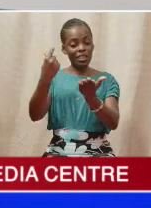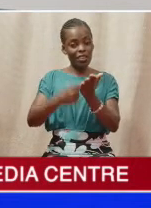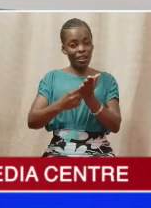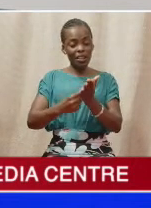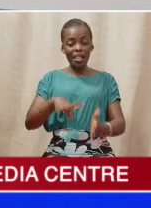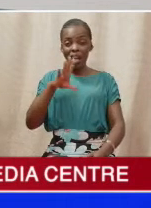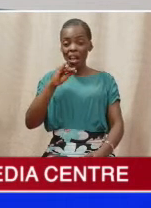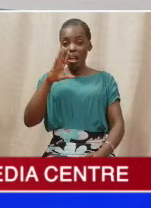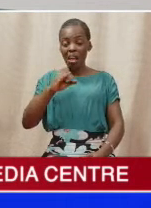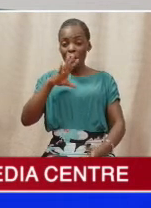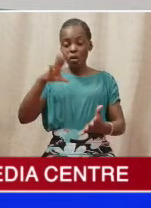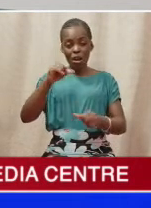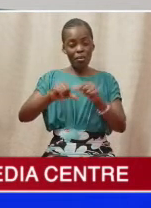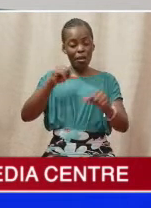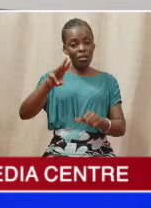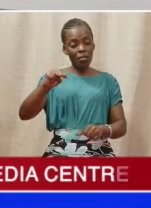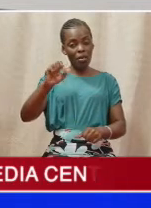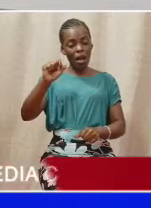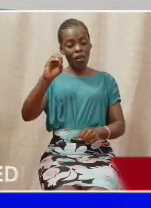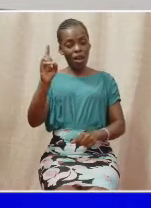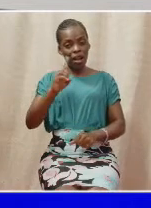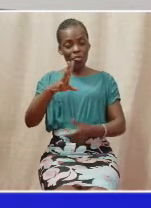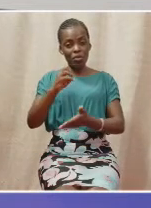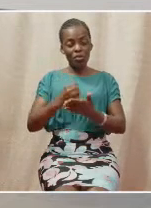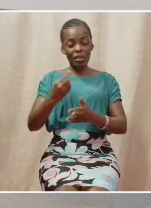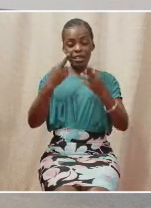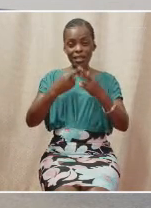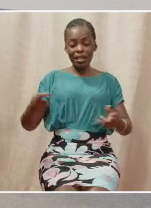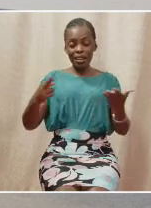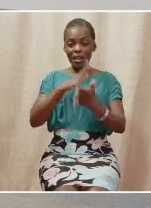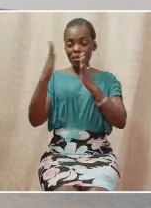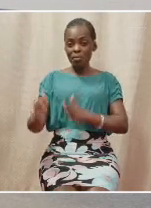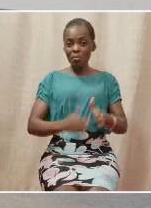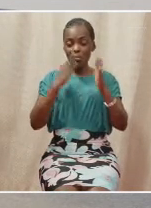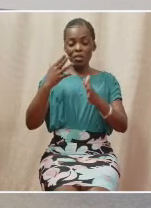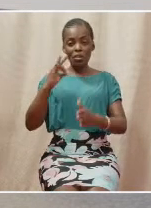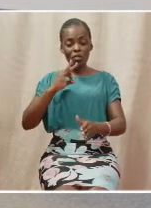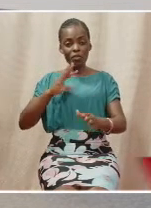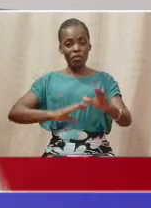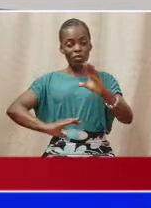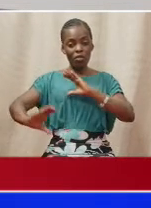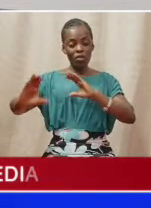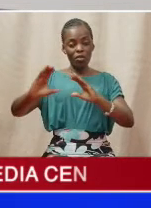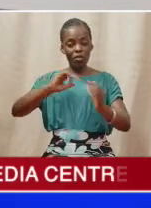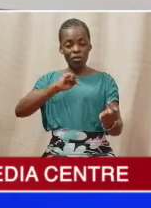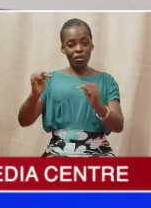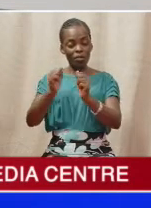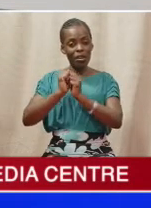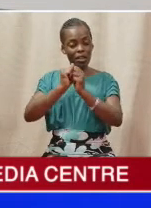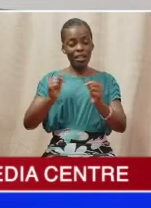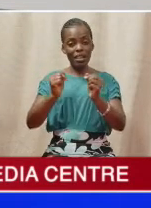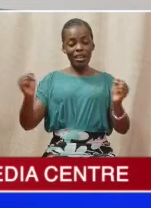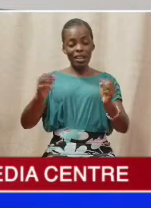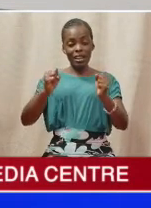bannayuganda obutayogerera Mao bigambo bisongovu kubanga ekyo kikyali kituuza. Balina enteekateeka ez'okwogereza abali ku ludda oluvuganya gavumenti